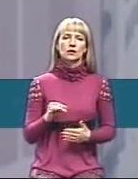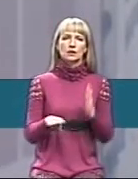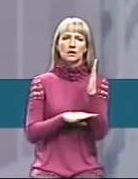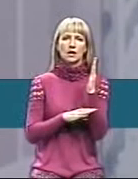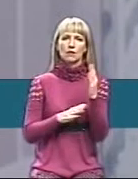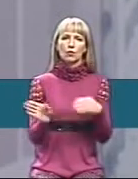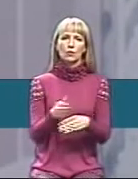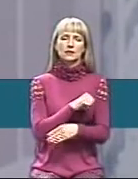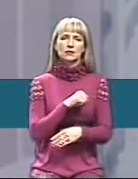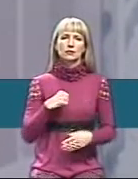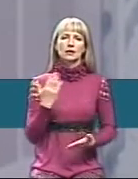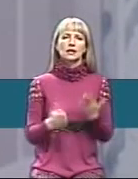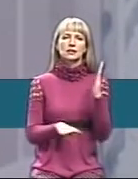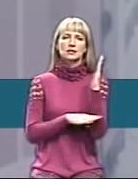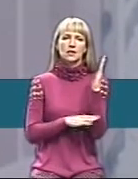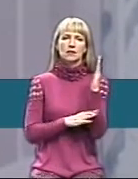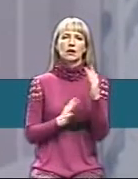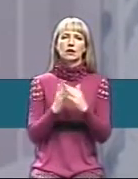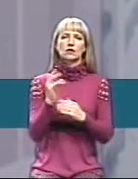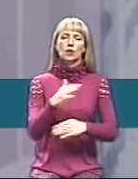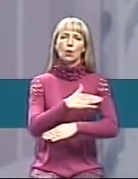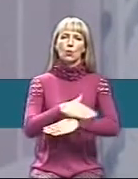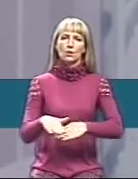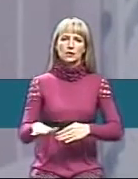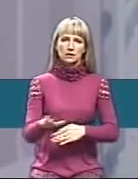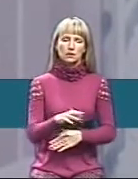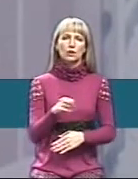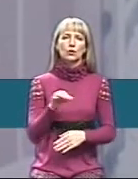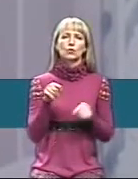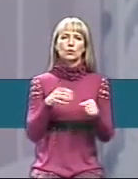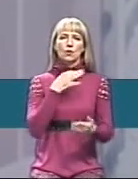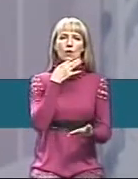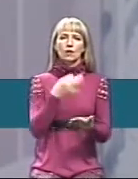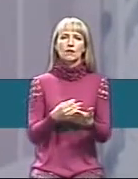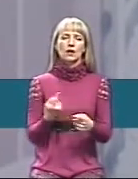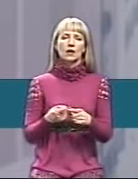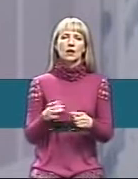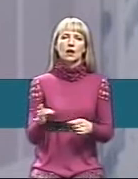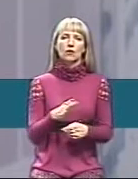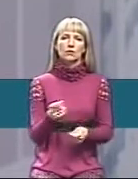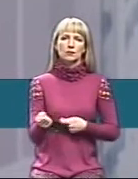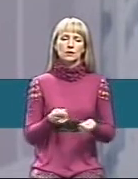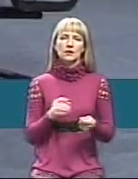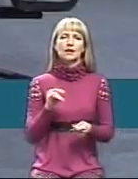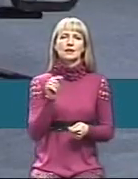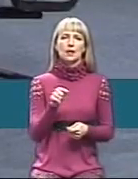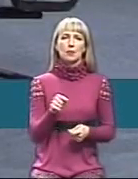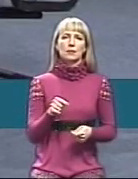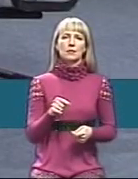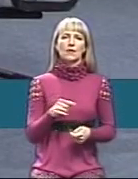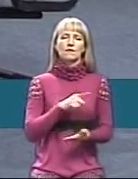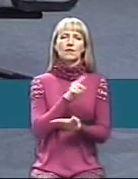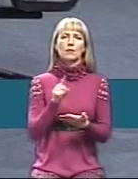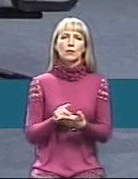удаляет самостоятельно. Если дерево, конечно же, растет на уличной сети, то тут уже зона ответственности районной администрации, и там тогда